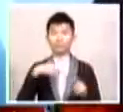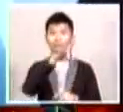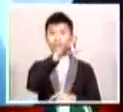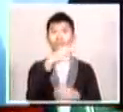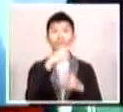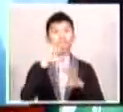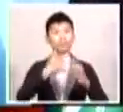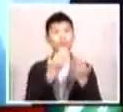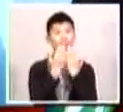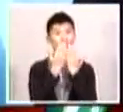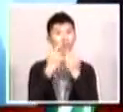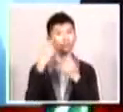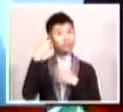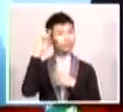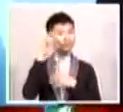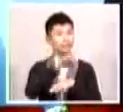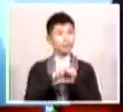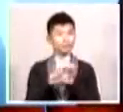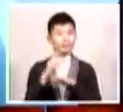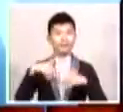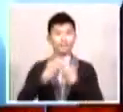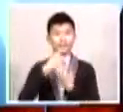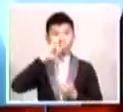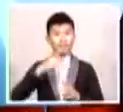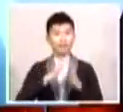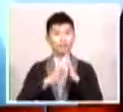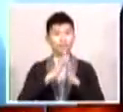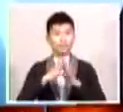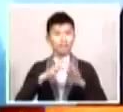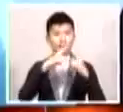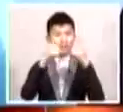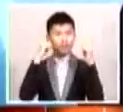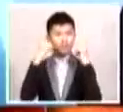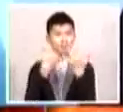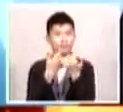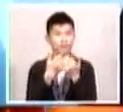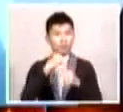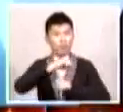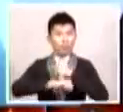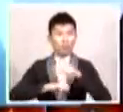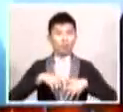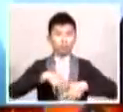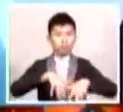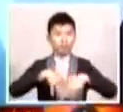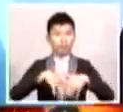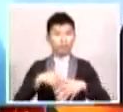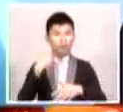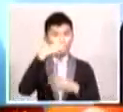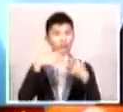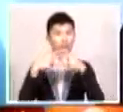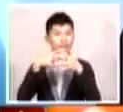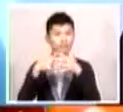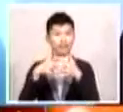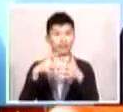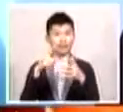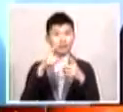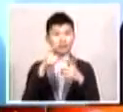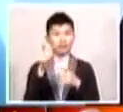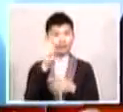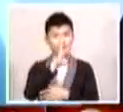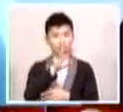学，当年呢，全世界反越战的大学生运动风起云涌，看到欧美上万甚至十几万大学